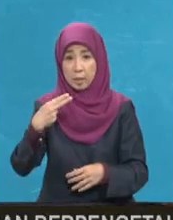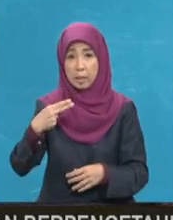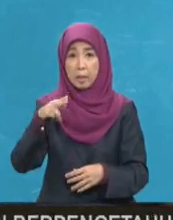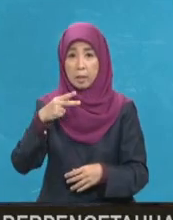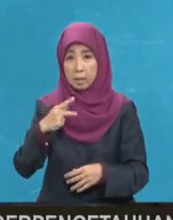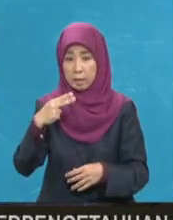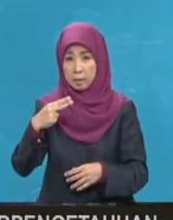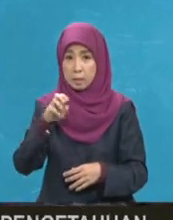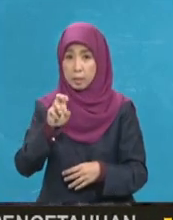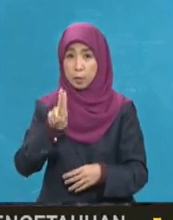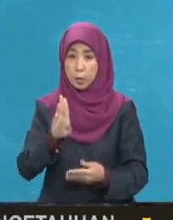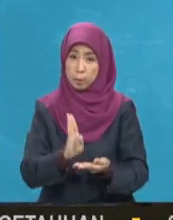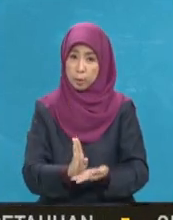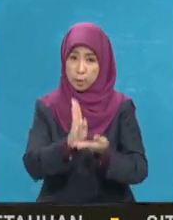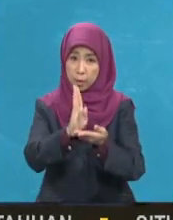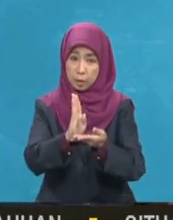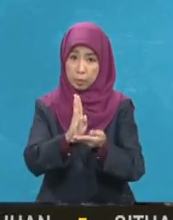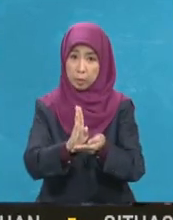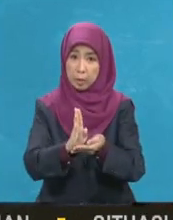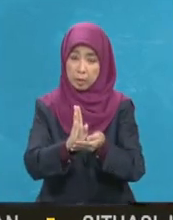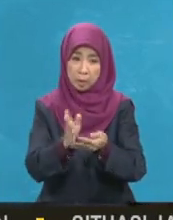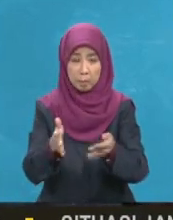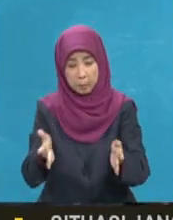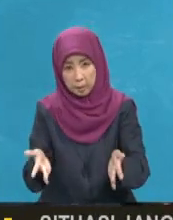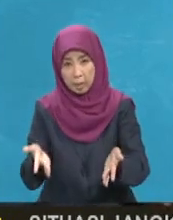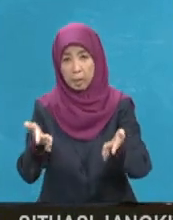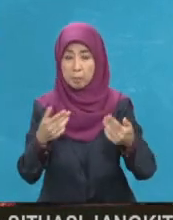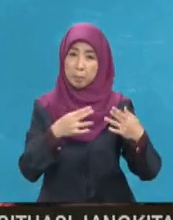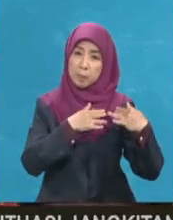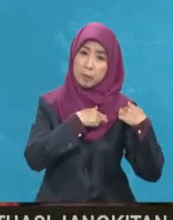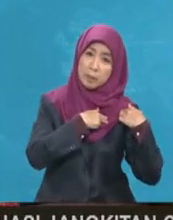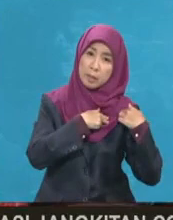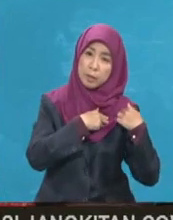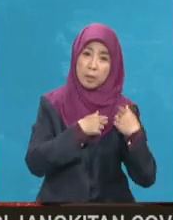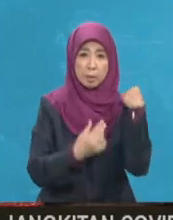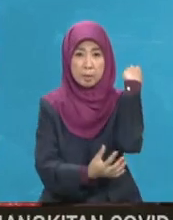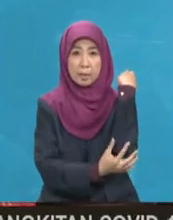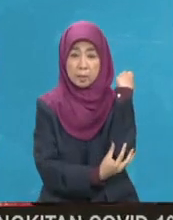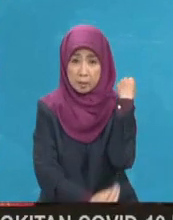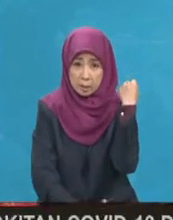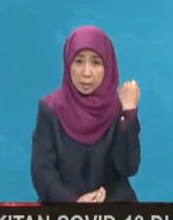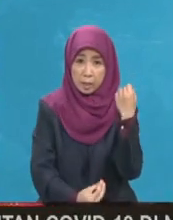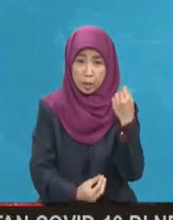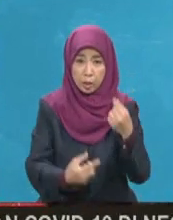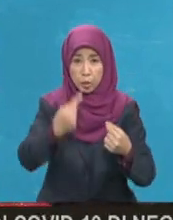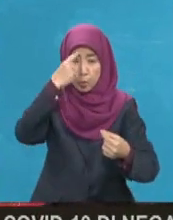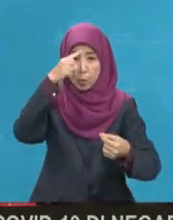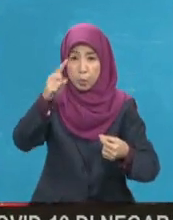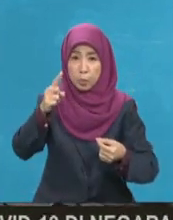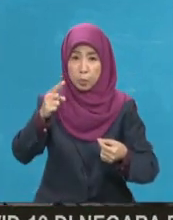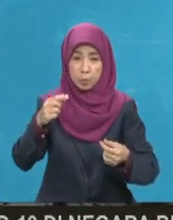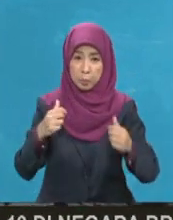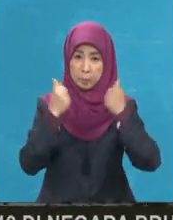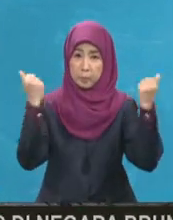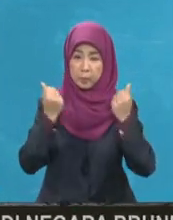menyatakan dengan bantuan Terus sebone dapat meringankan beban golongan fakir dan miskin untung sama-sama menyambut